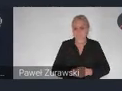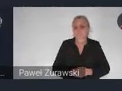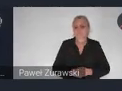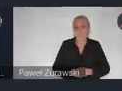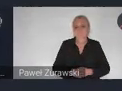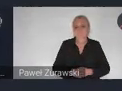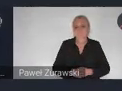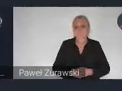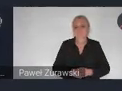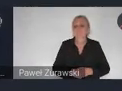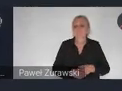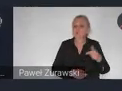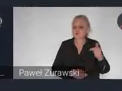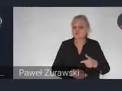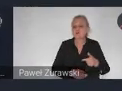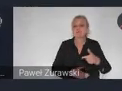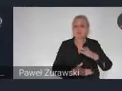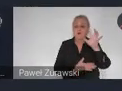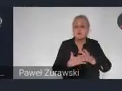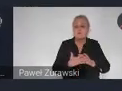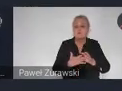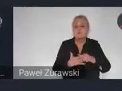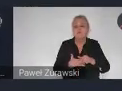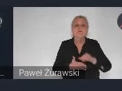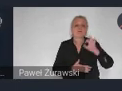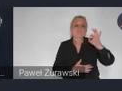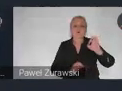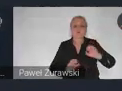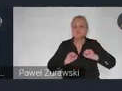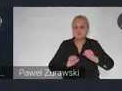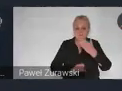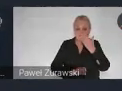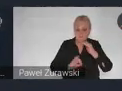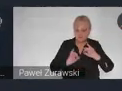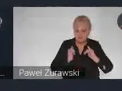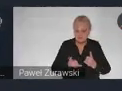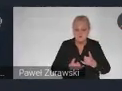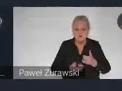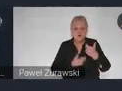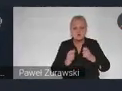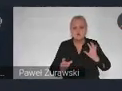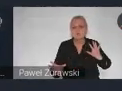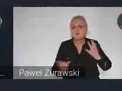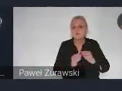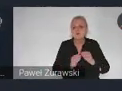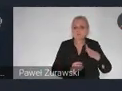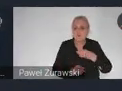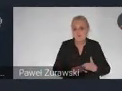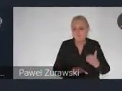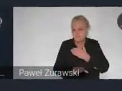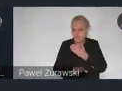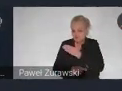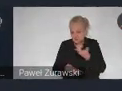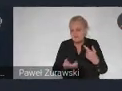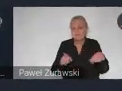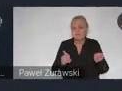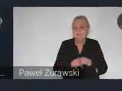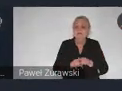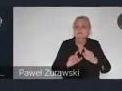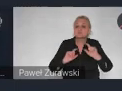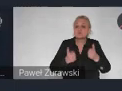mianowicie Należy opisać przedmiot swojej działalności to co państwo robili dotychczas to co